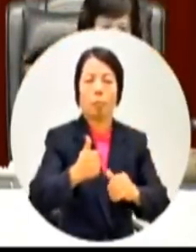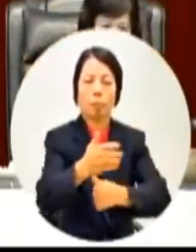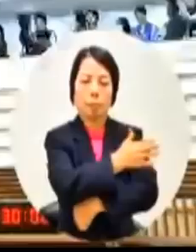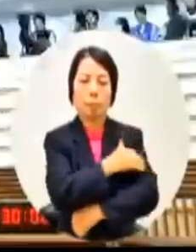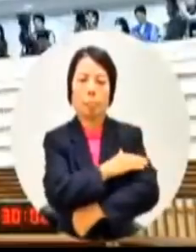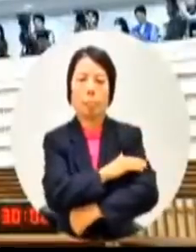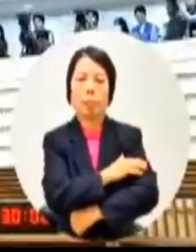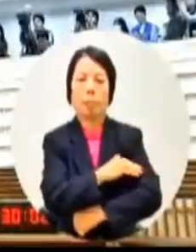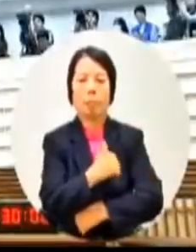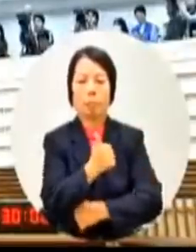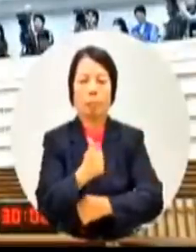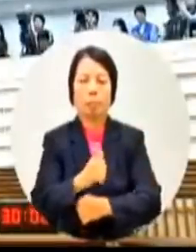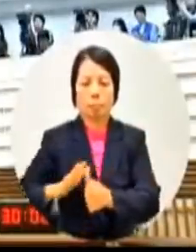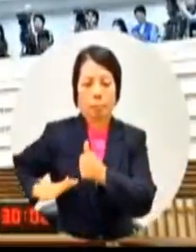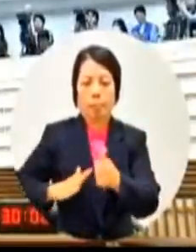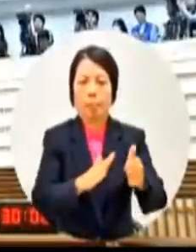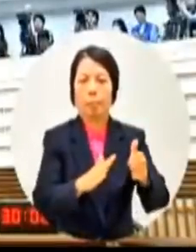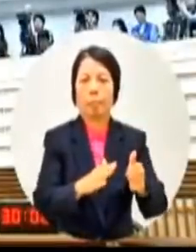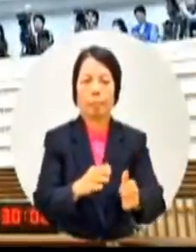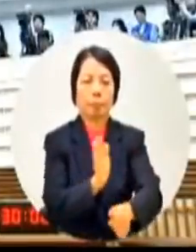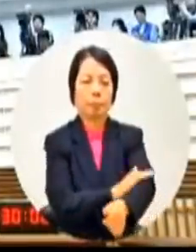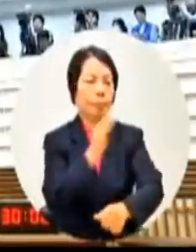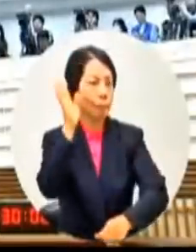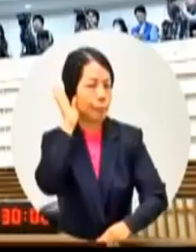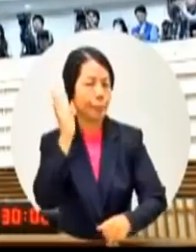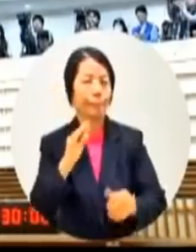家鼓掌欢迎了哈。